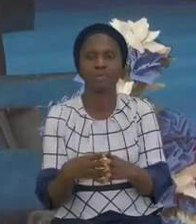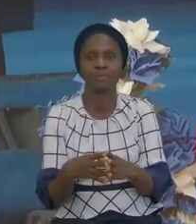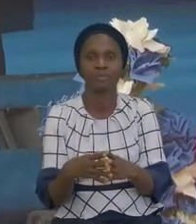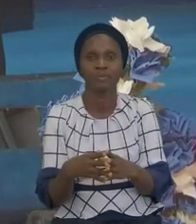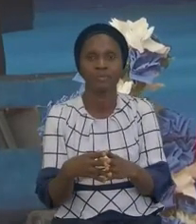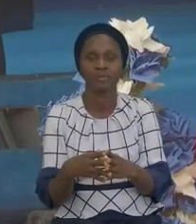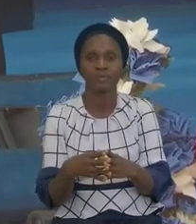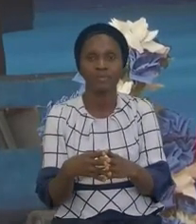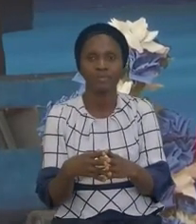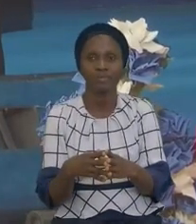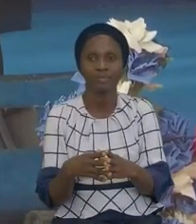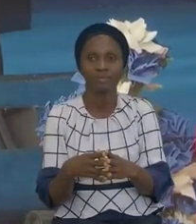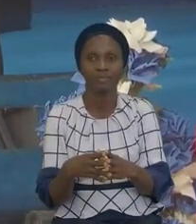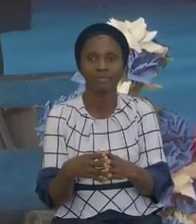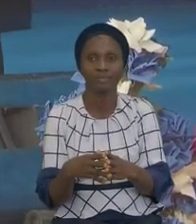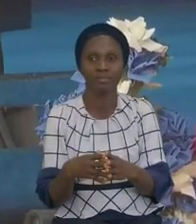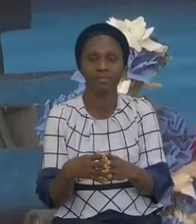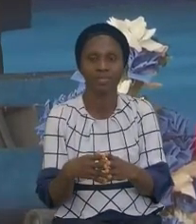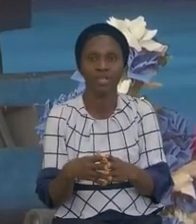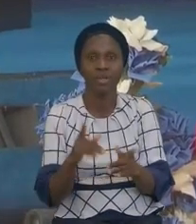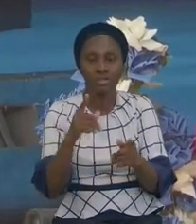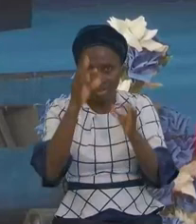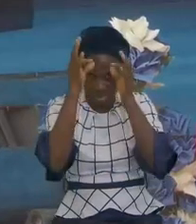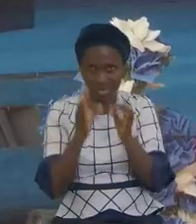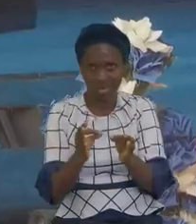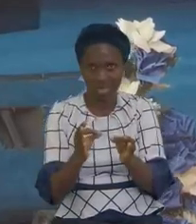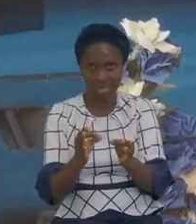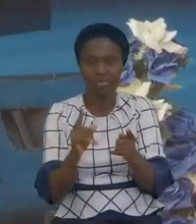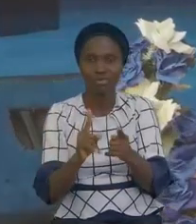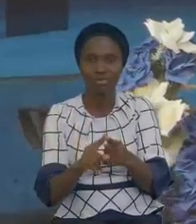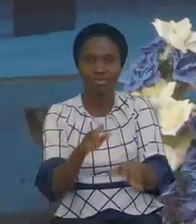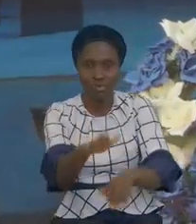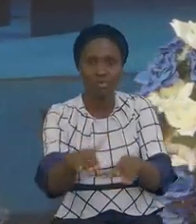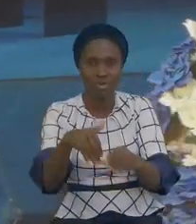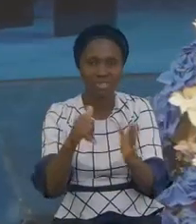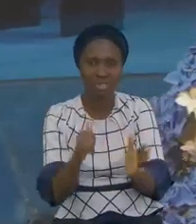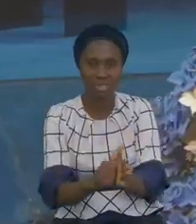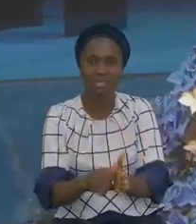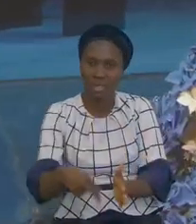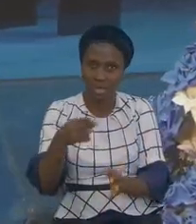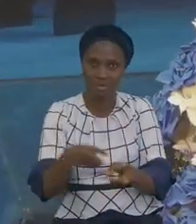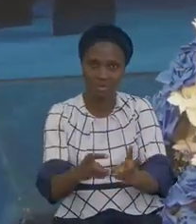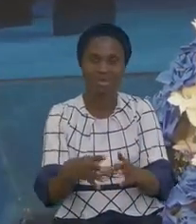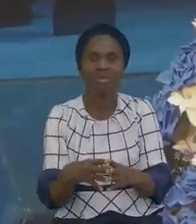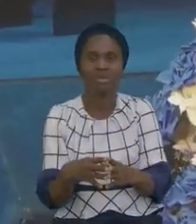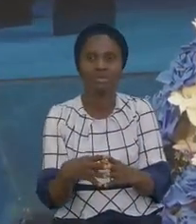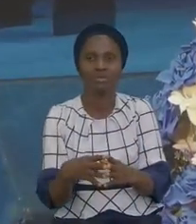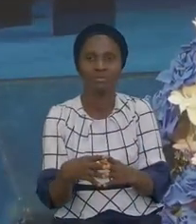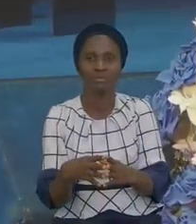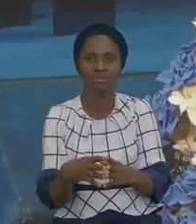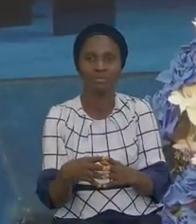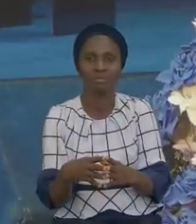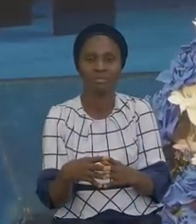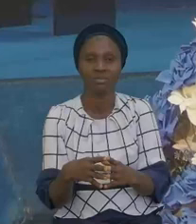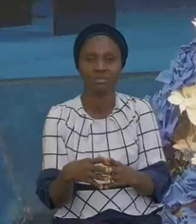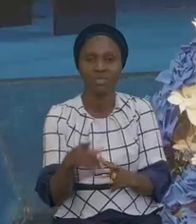Décide de marcher sur ce chemin. sois déterminé à rester sur